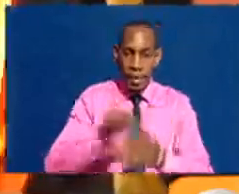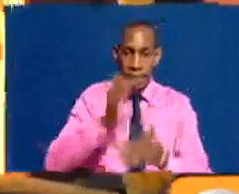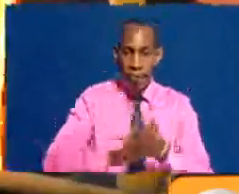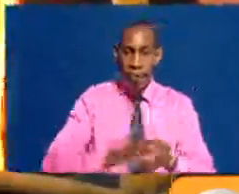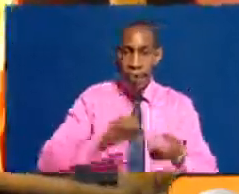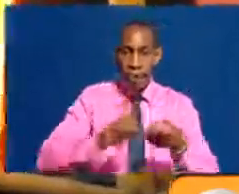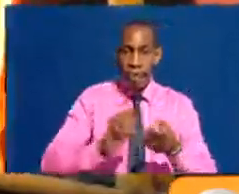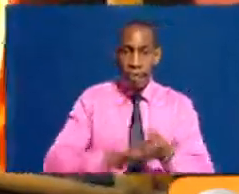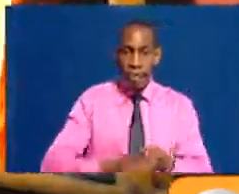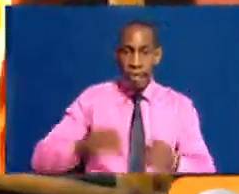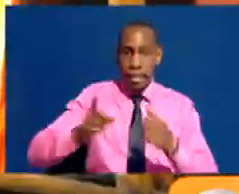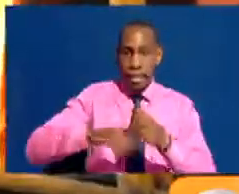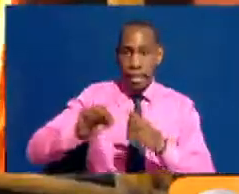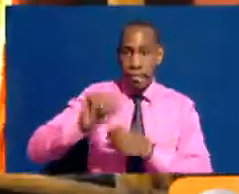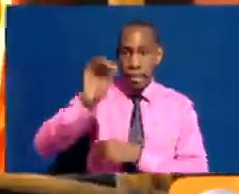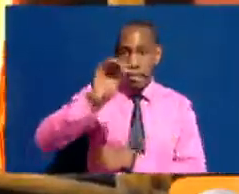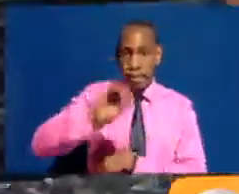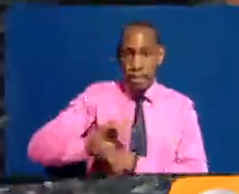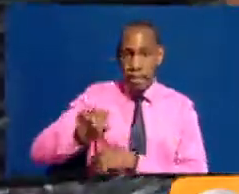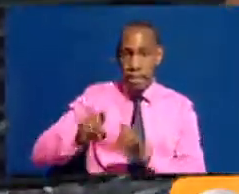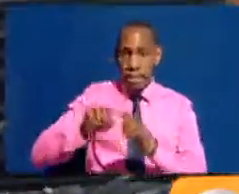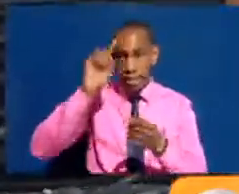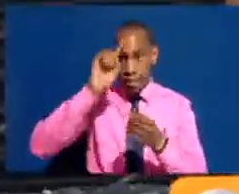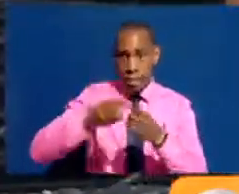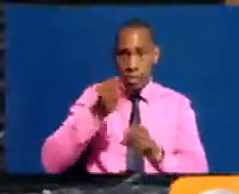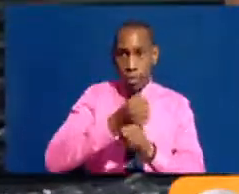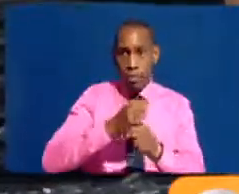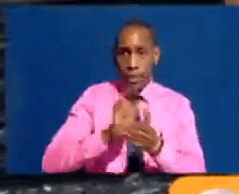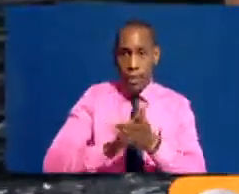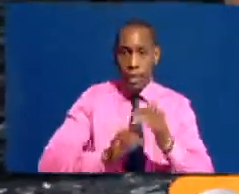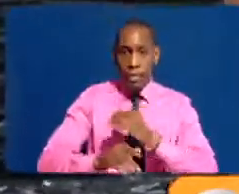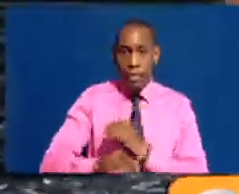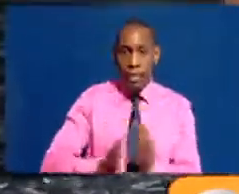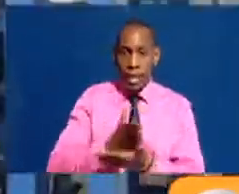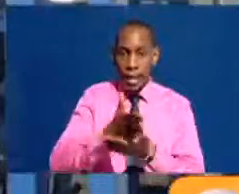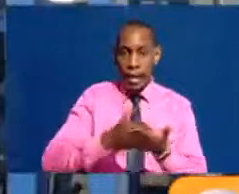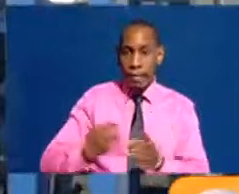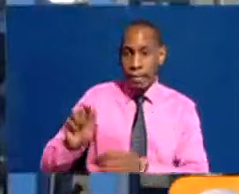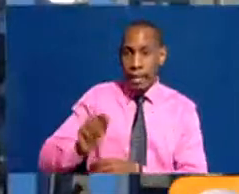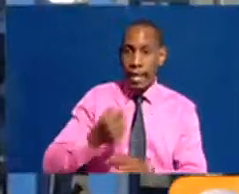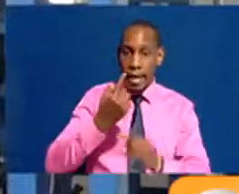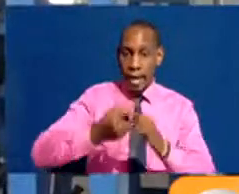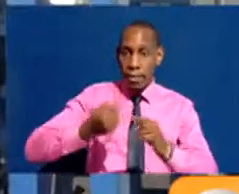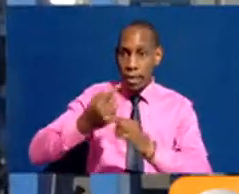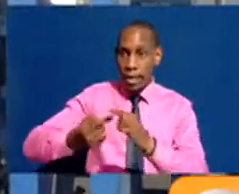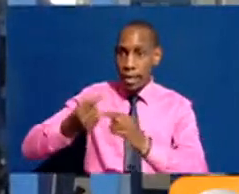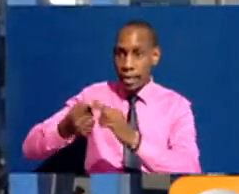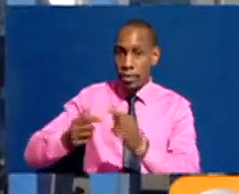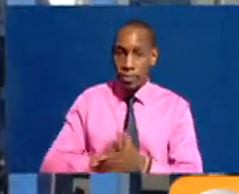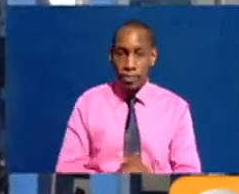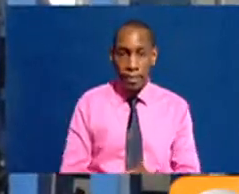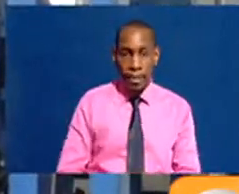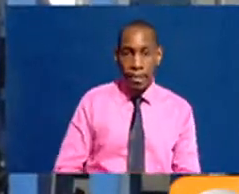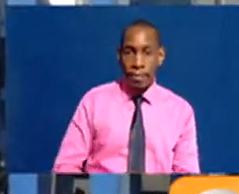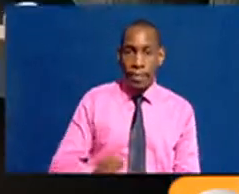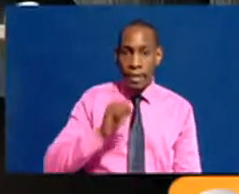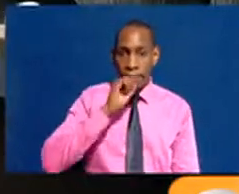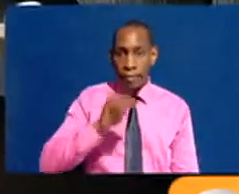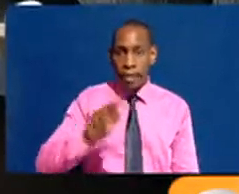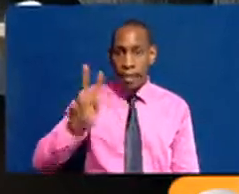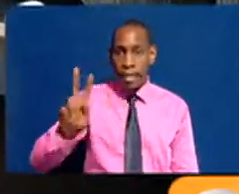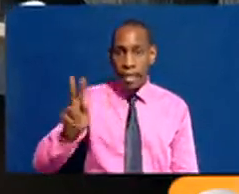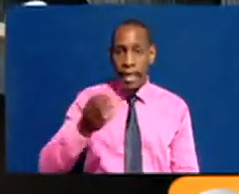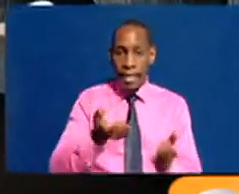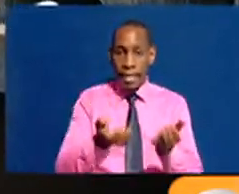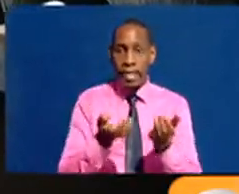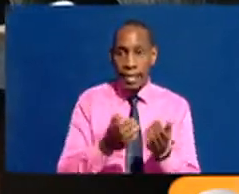kwa 65% na unalenga kutengeneza angalau tani 500,000 kila mwaka. Hiyo 1500 ni Kenya, ni demand ya